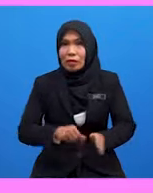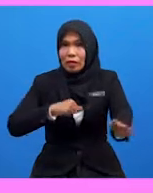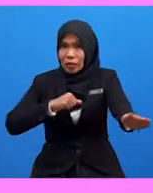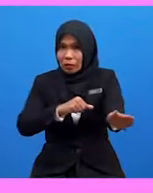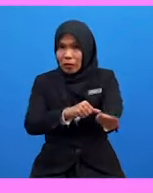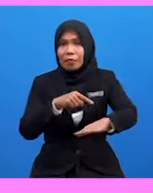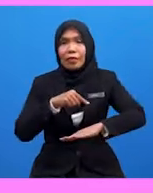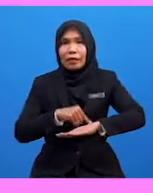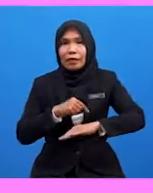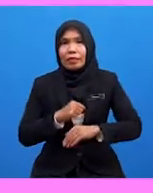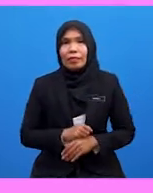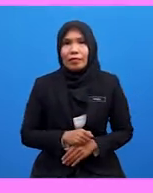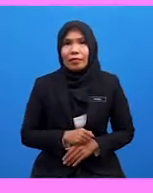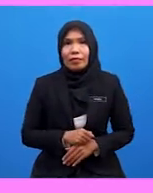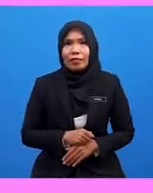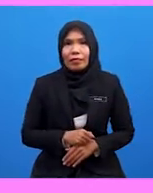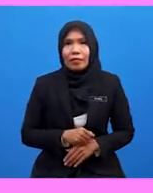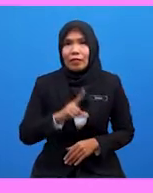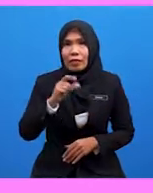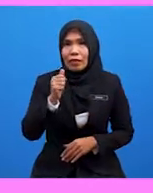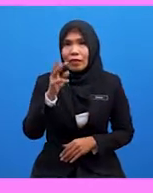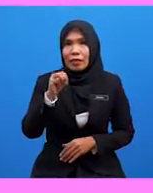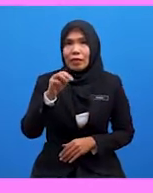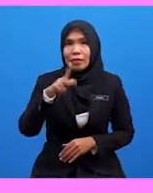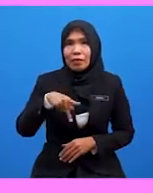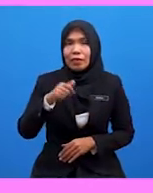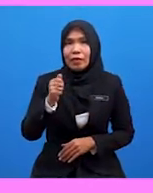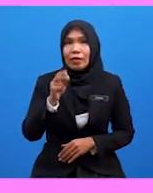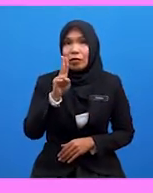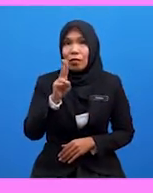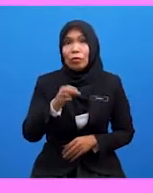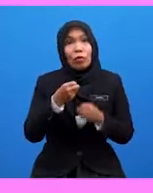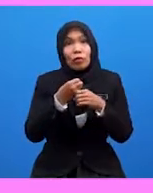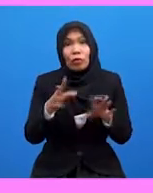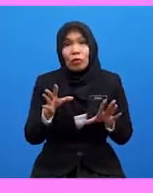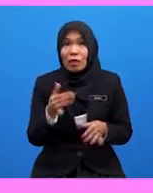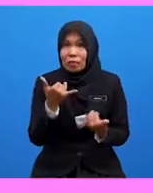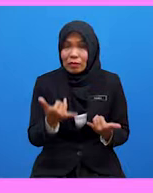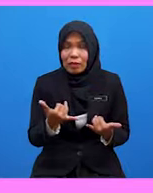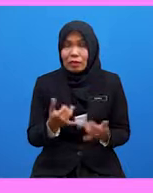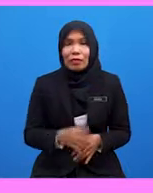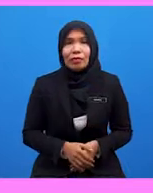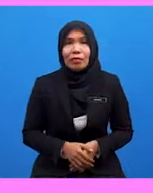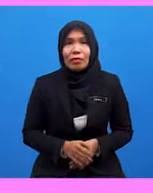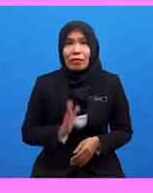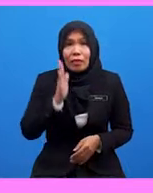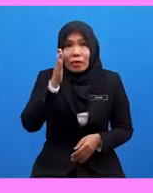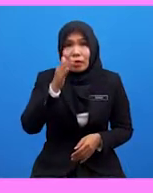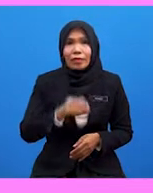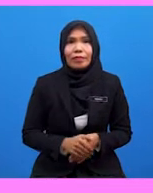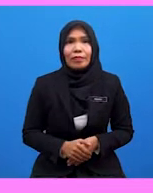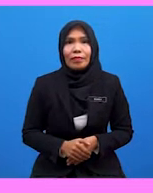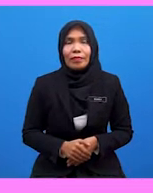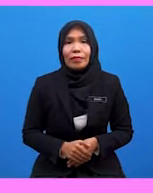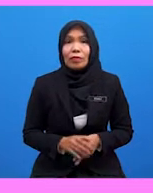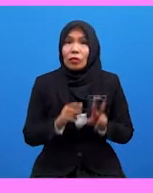kala. A. Lampau, sudah. B. Kini, sedang. Dan C. Hadapan, akan. Kata bantu